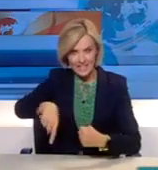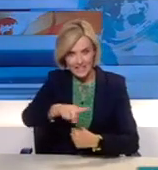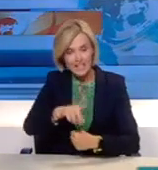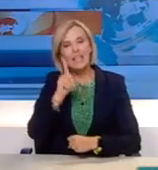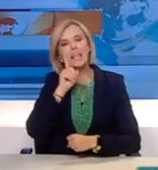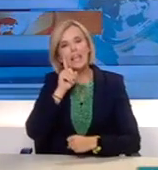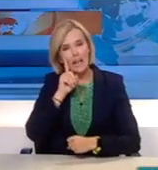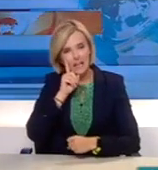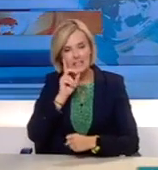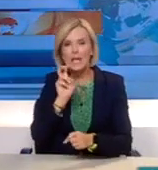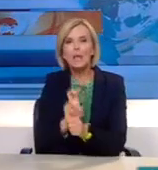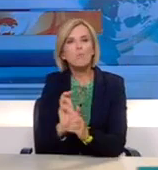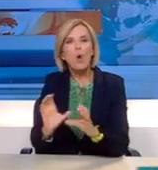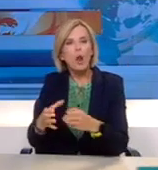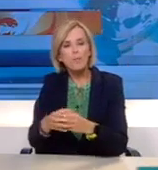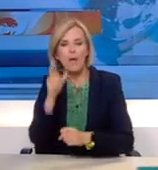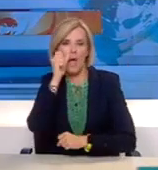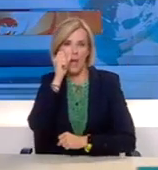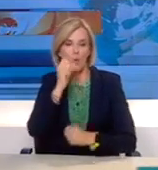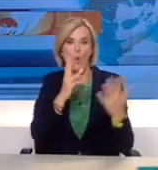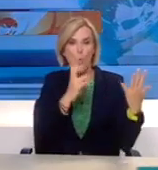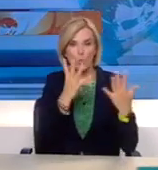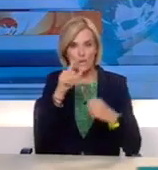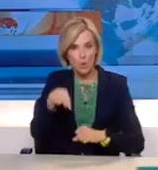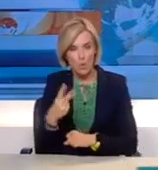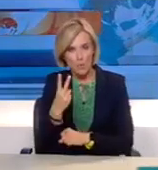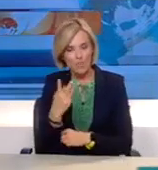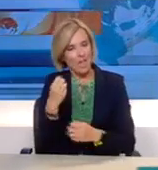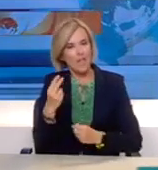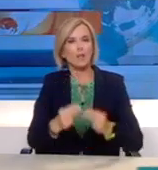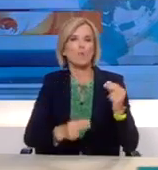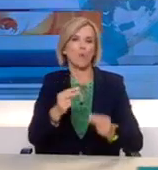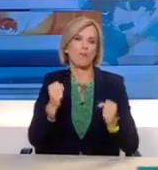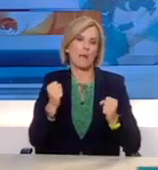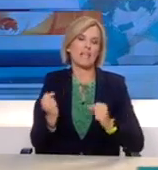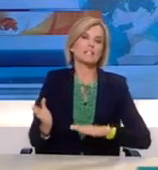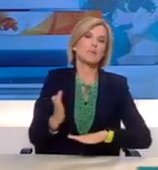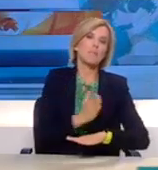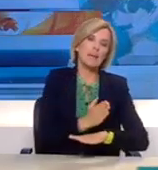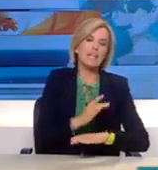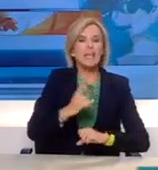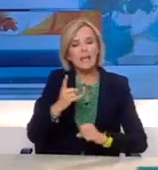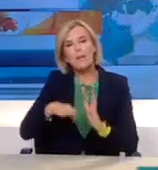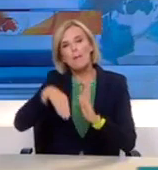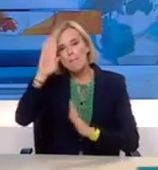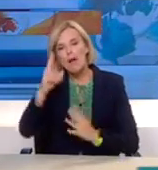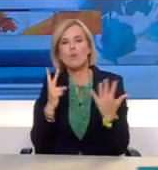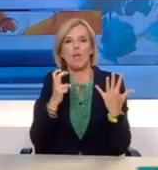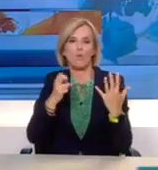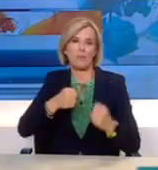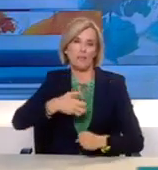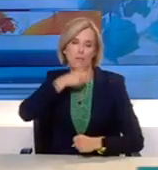και οι υπόλοιποι άνδρες. Το 84,2% είχε υποκείμενο νόσημα και είναι ηλικιωμένοι 70 ετών και